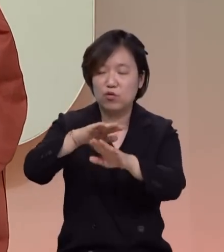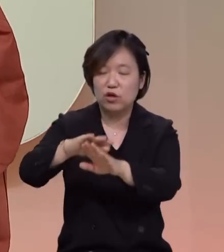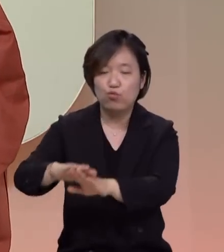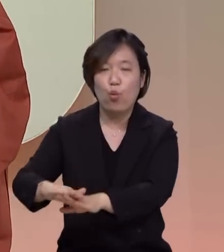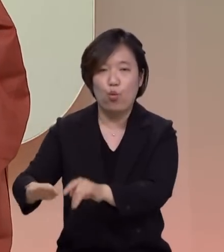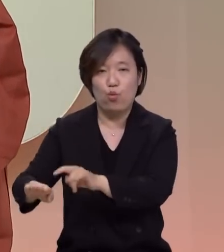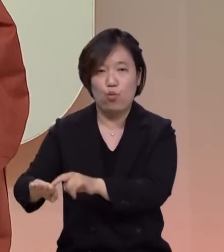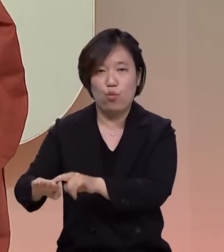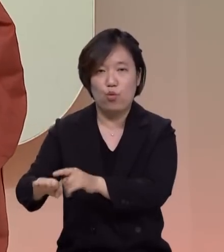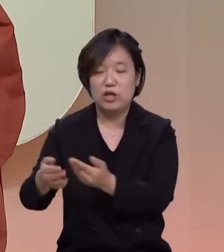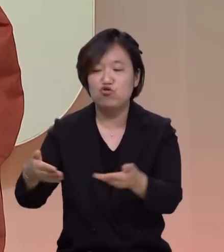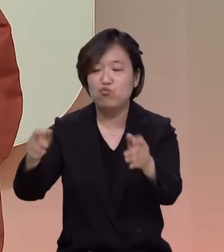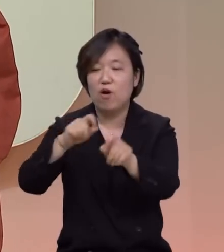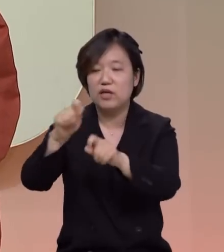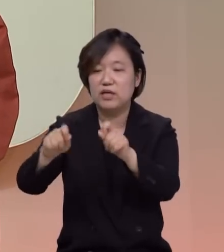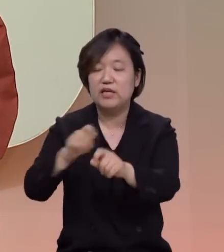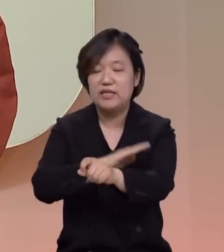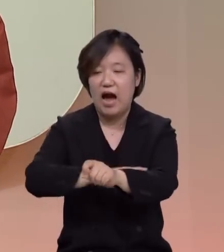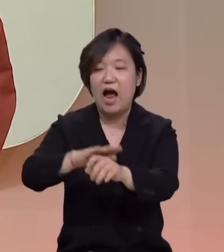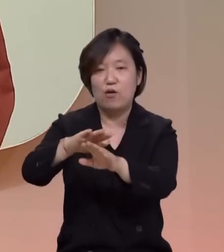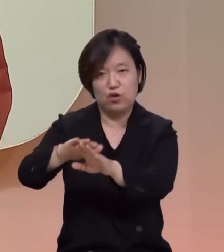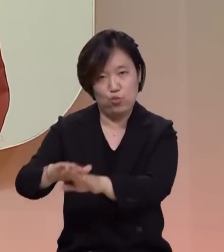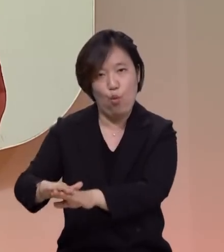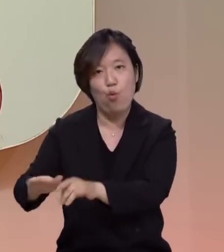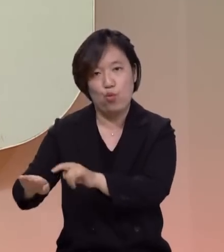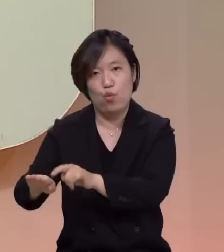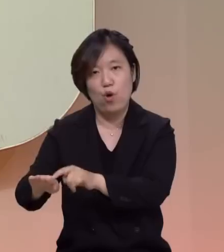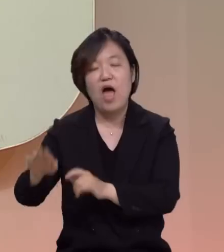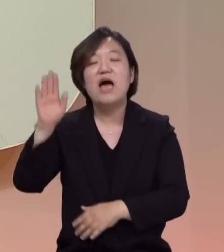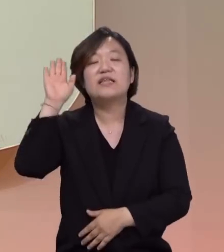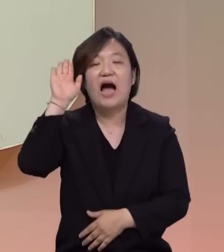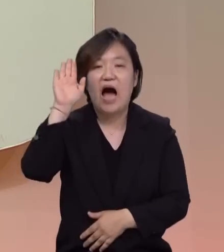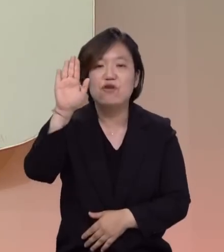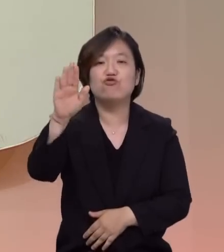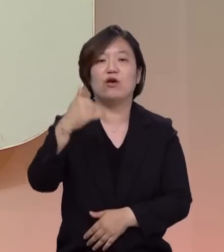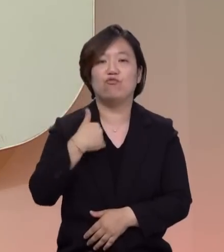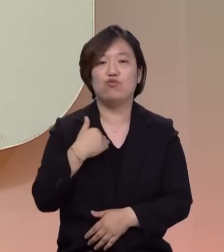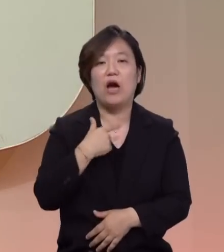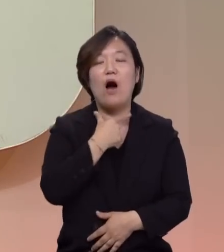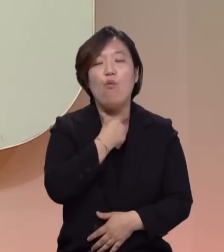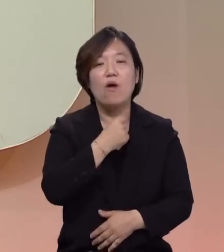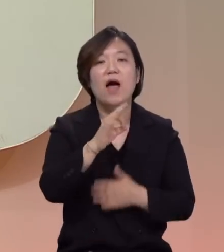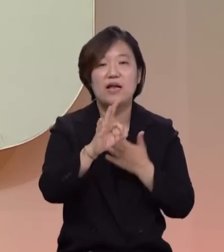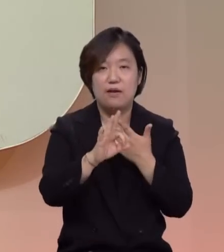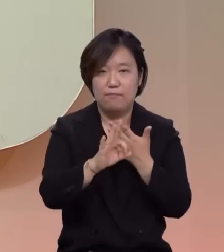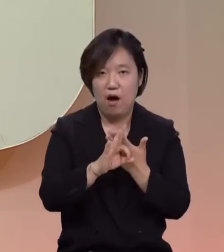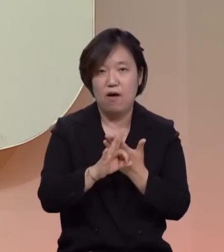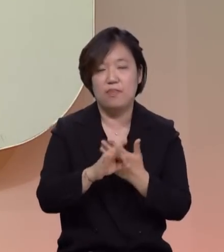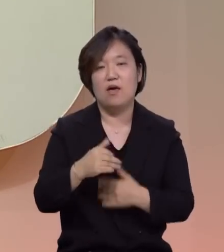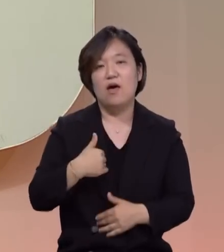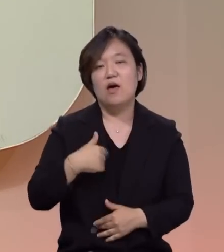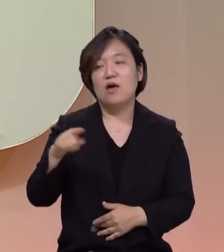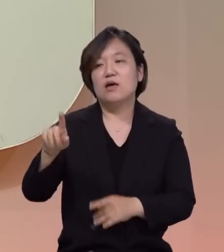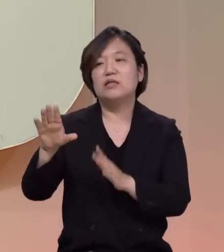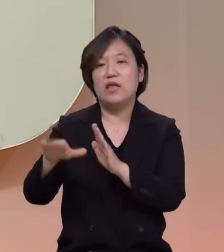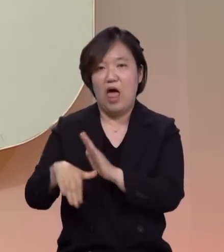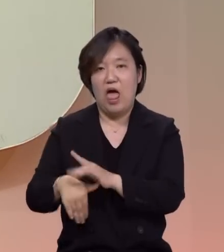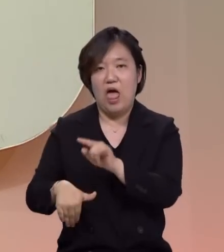소원을 빌면 어떻게 씁니까 부인이 너무나 지혜로워요 그러니까 이제 남편도